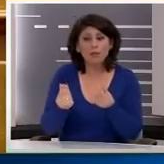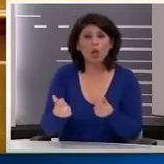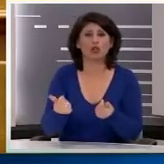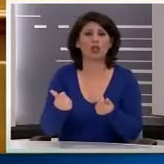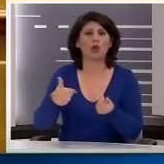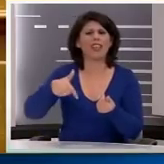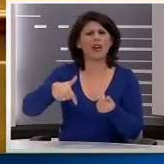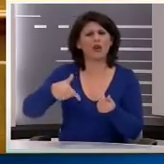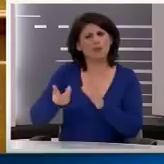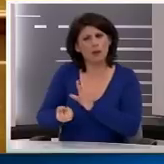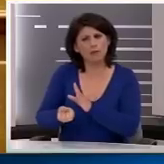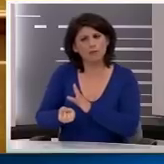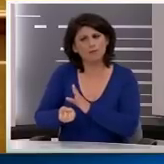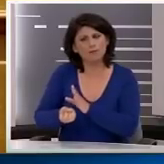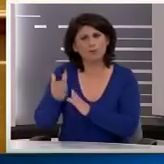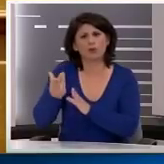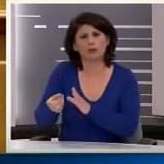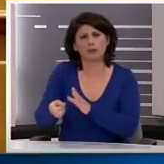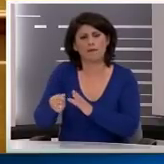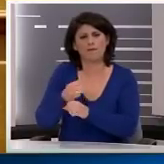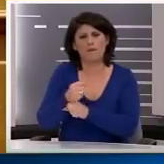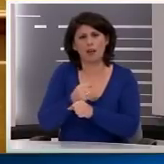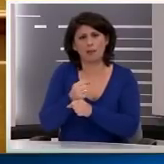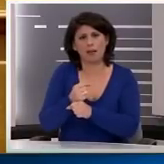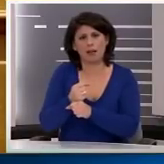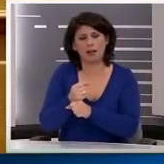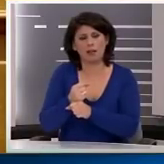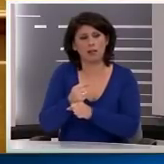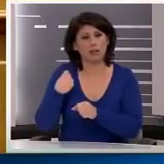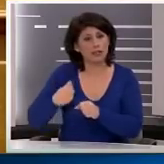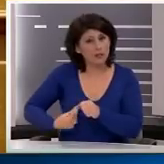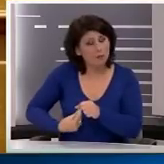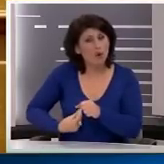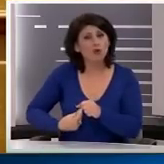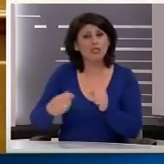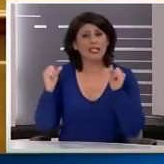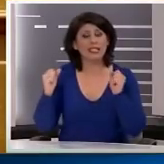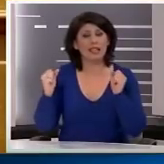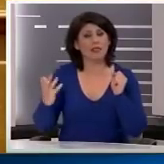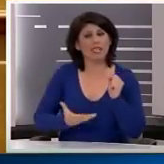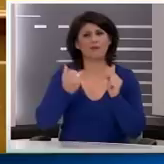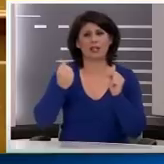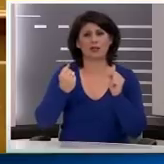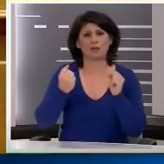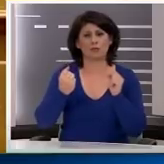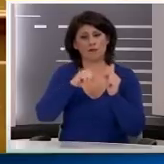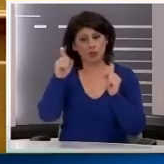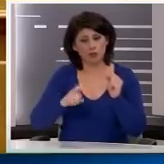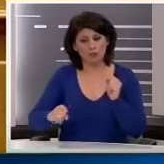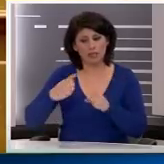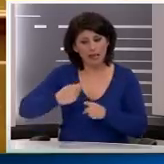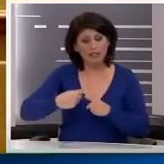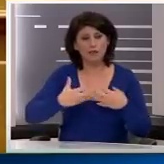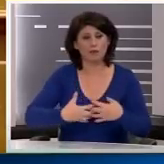ελληνική αγορά, άρα και τη δημόσια υγεία, διασφαλίζοντας και τη βιωσιμότητα της εγχώριας